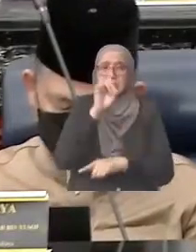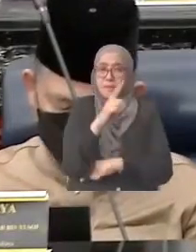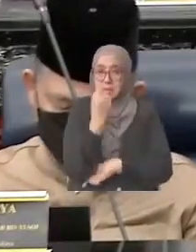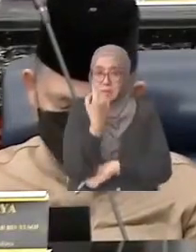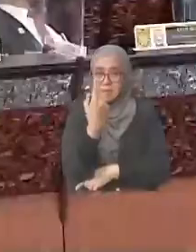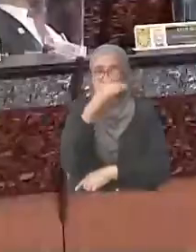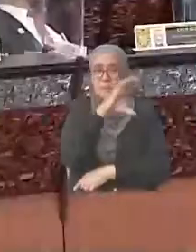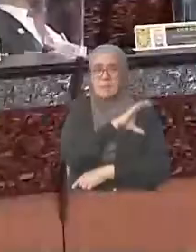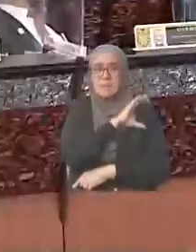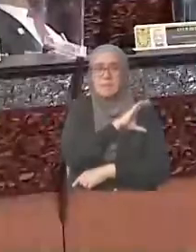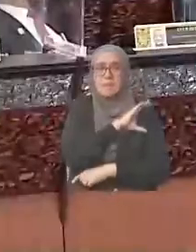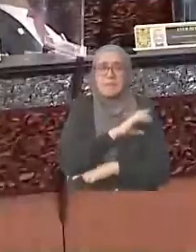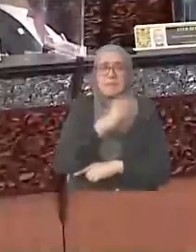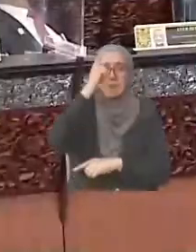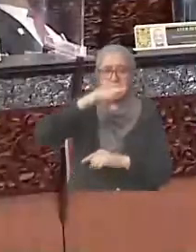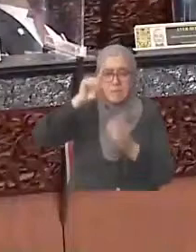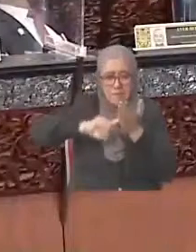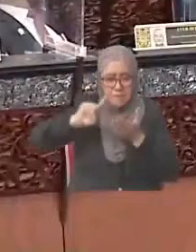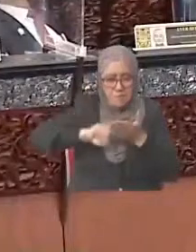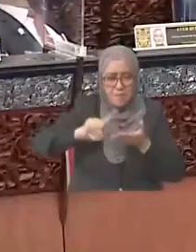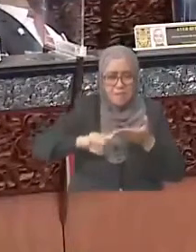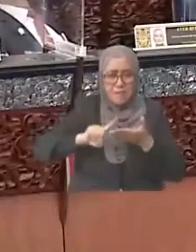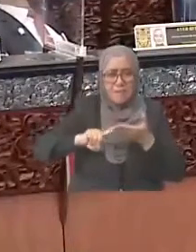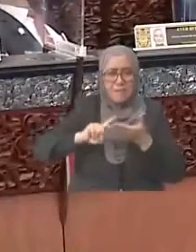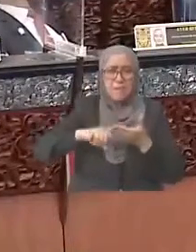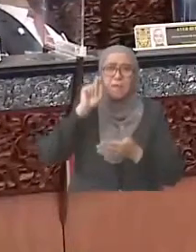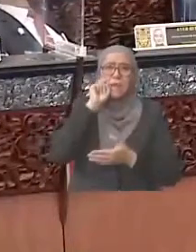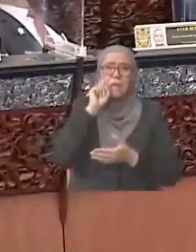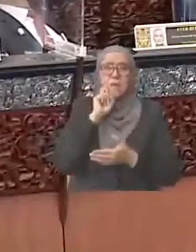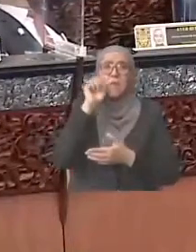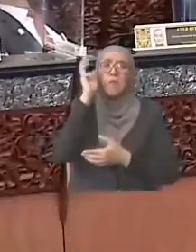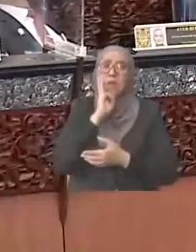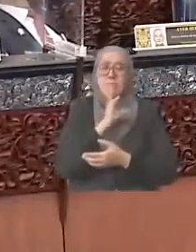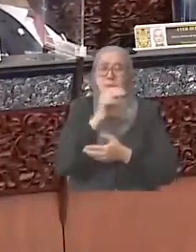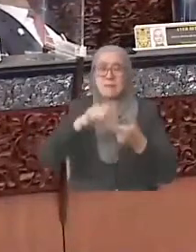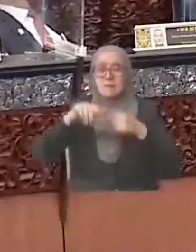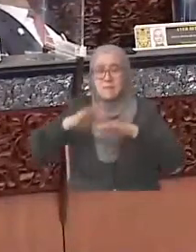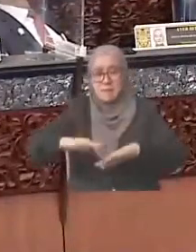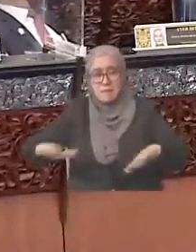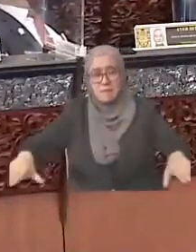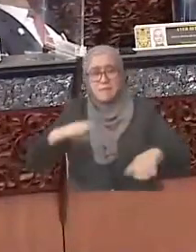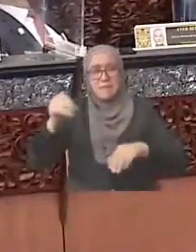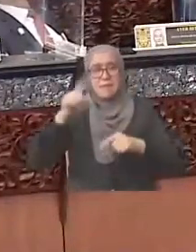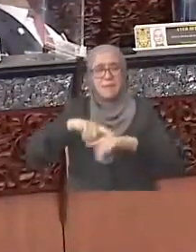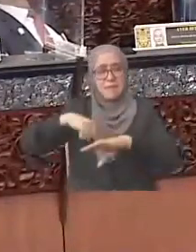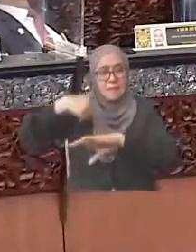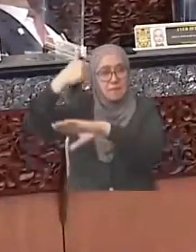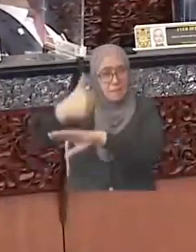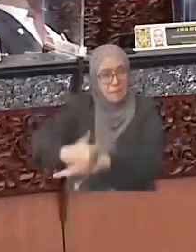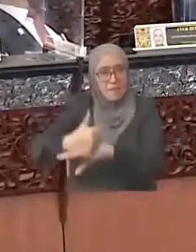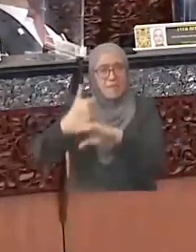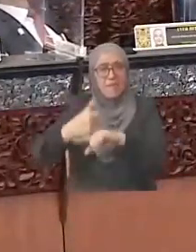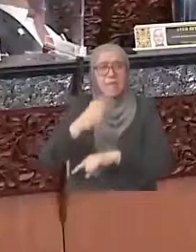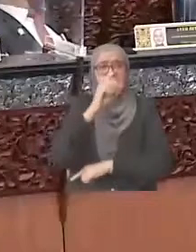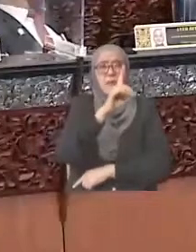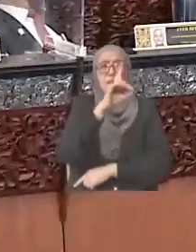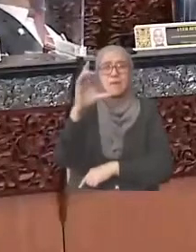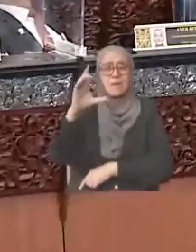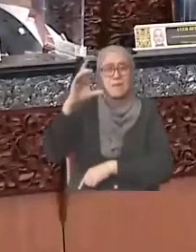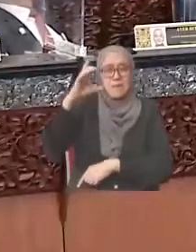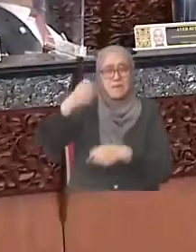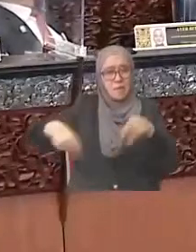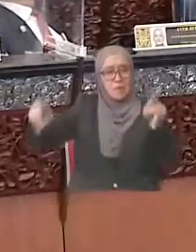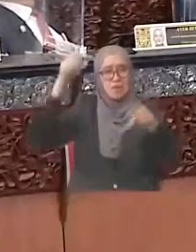bagi catatan seksual wanita dan karena tanah termasuk wujudan 100/100 pendapatan